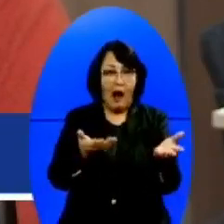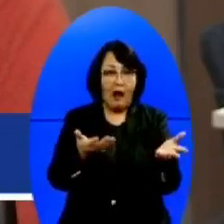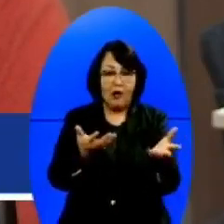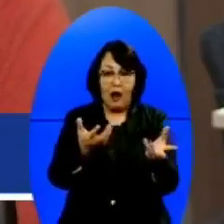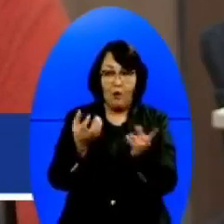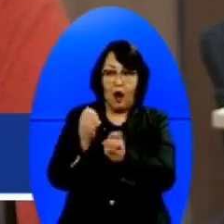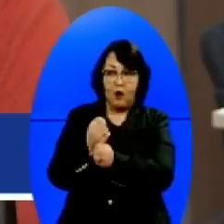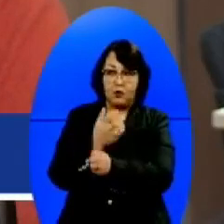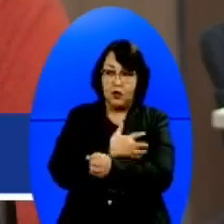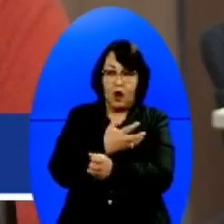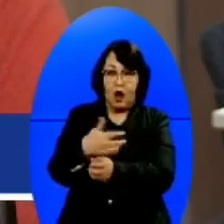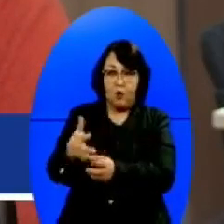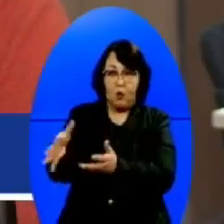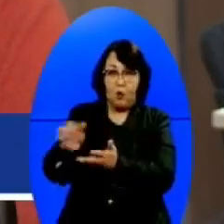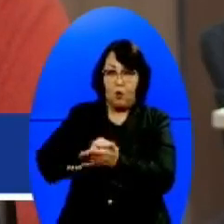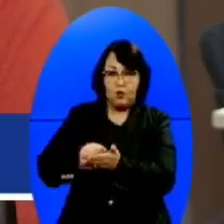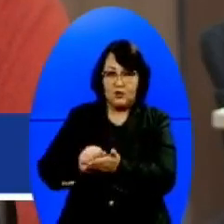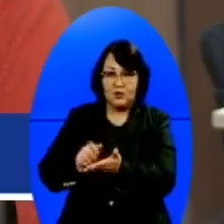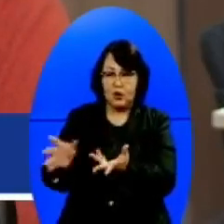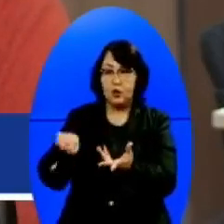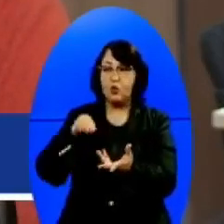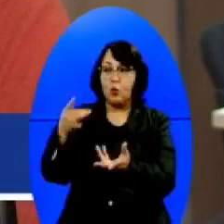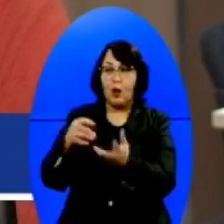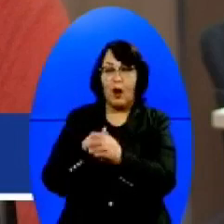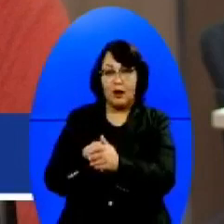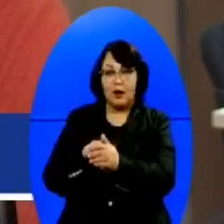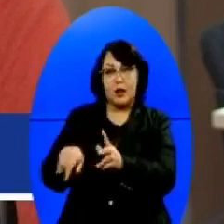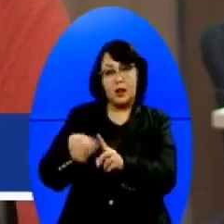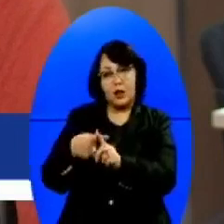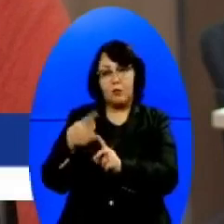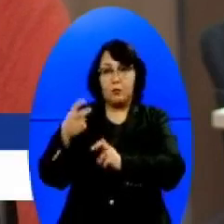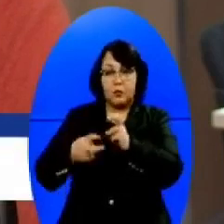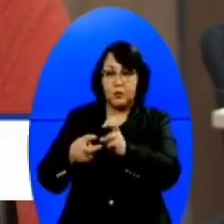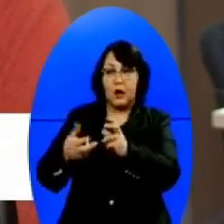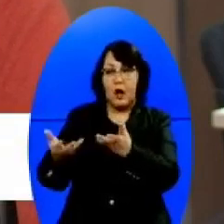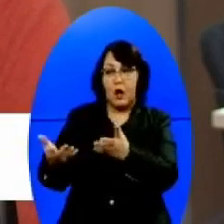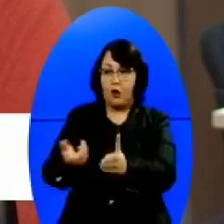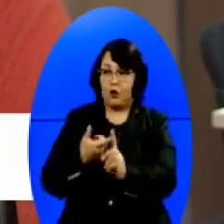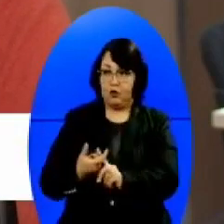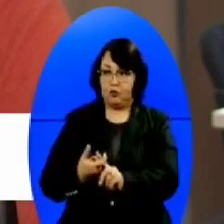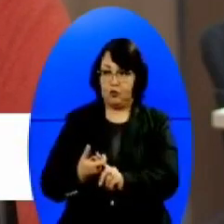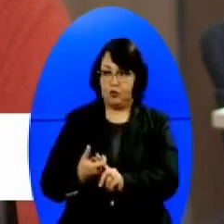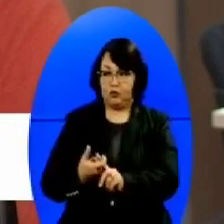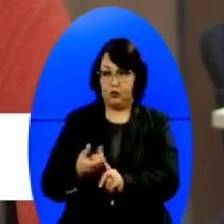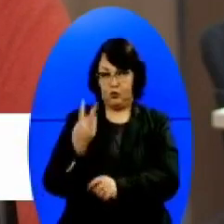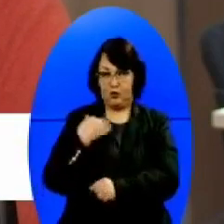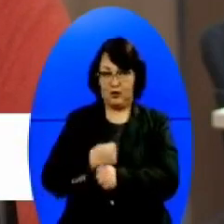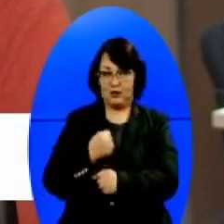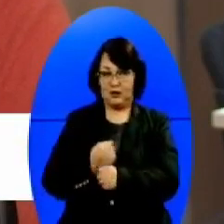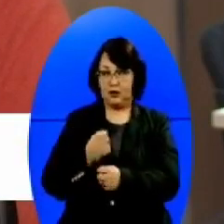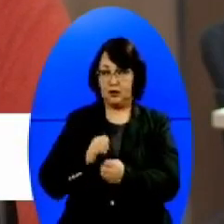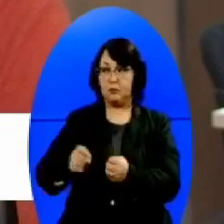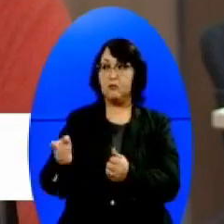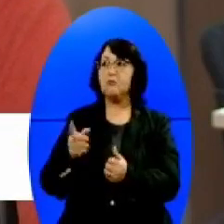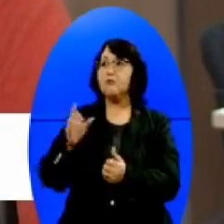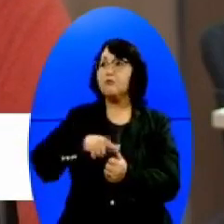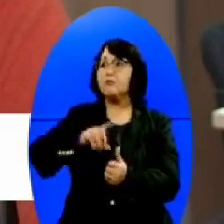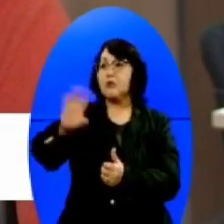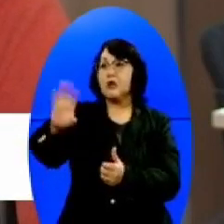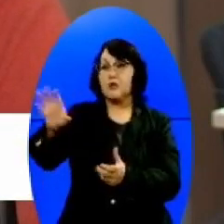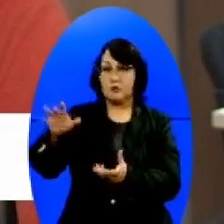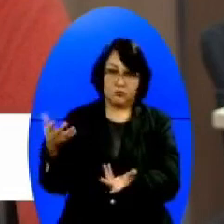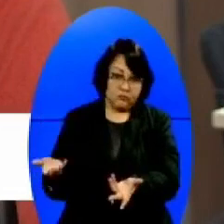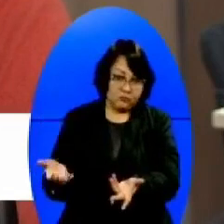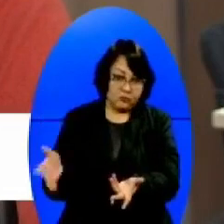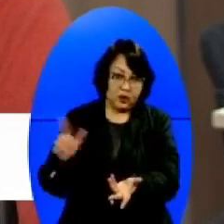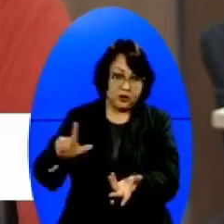хүлээн авах, устгах, түр хадгалах, дахин боловсруулахтай холбоотой энэ цэг үйлдвэрлэлийн үйл ажиллагаа явуулах байгууллагуудад олгох газрын асуудал